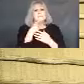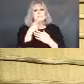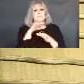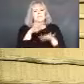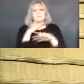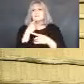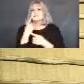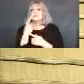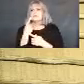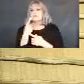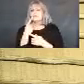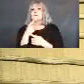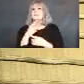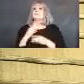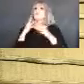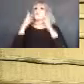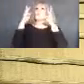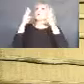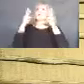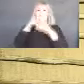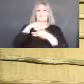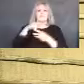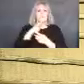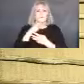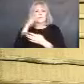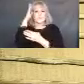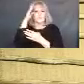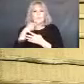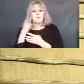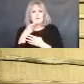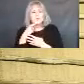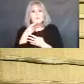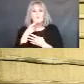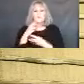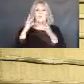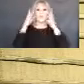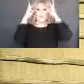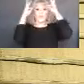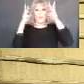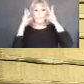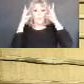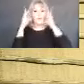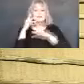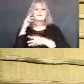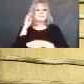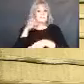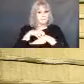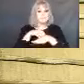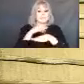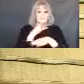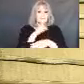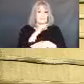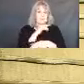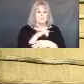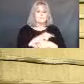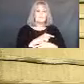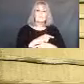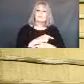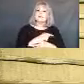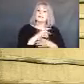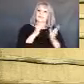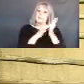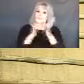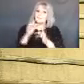woorde koninkryk van God om oor die koninkryk van God te praat nie. Hy praat oor die koning. Jesus is die